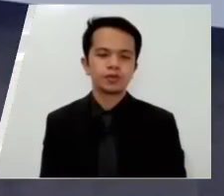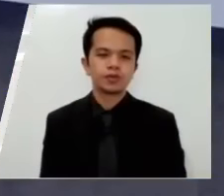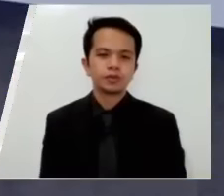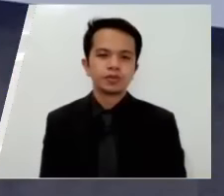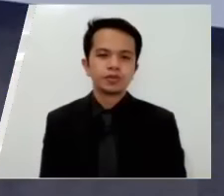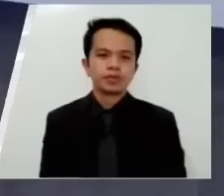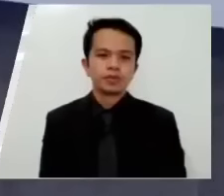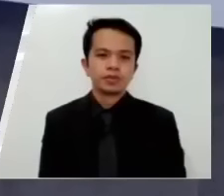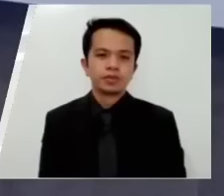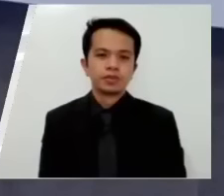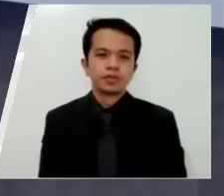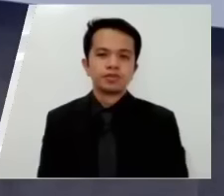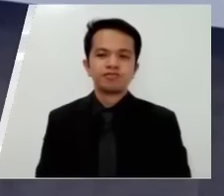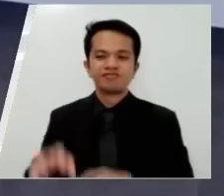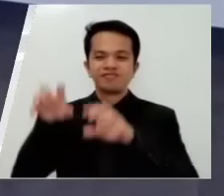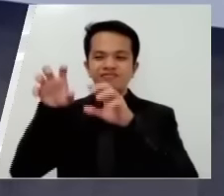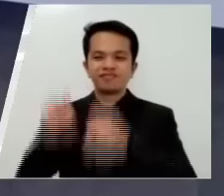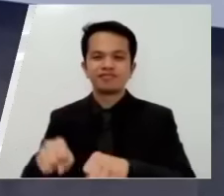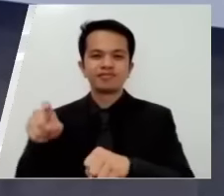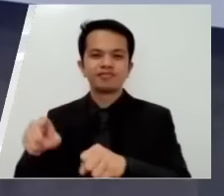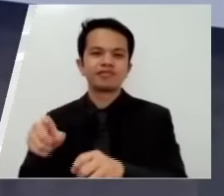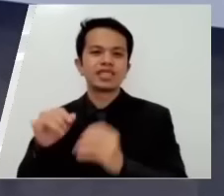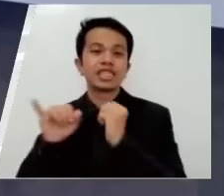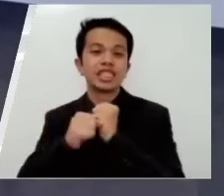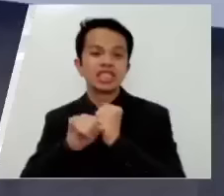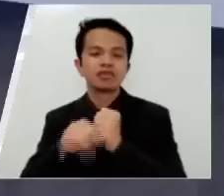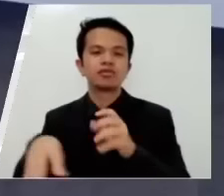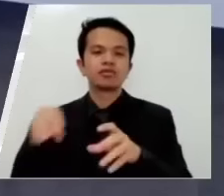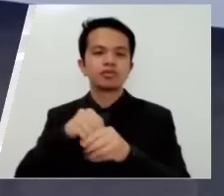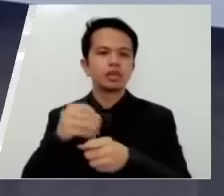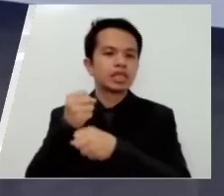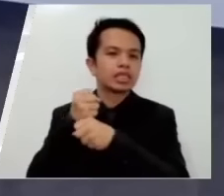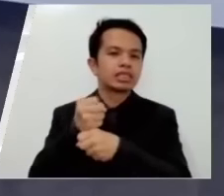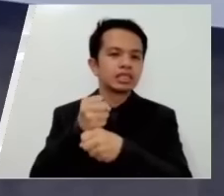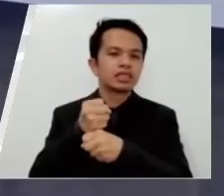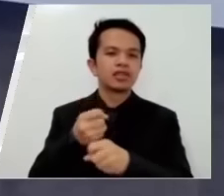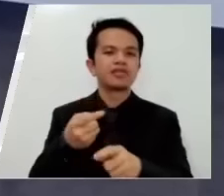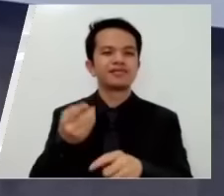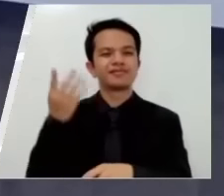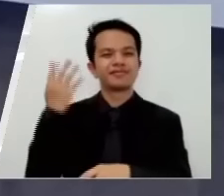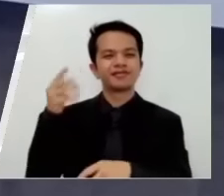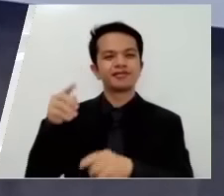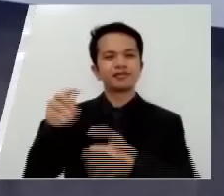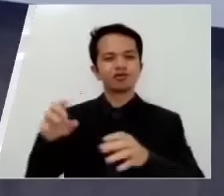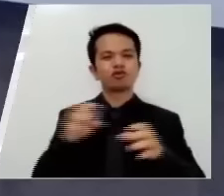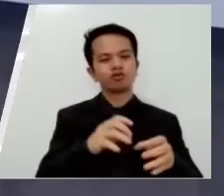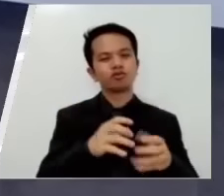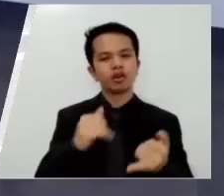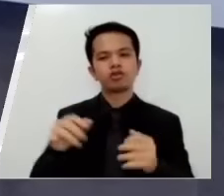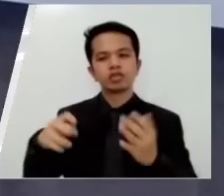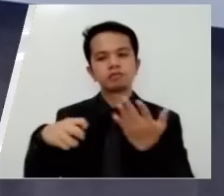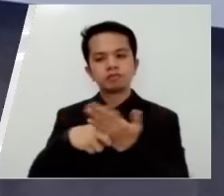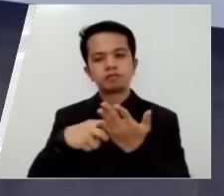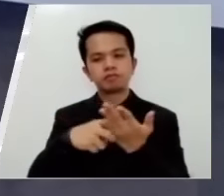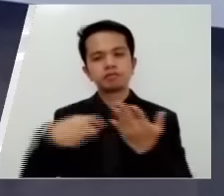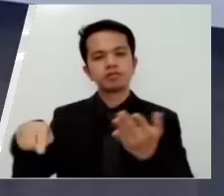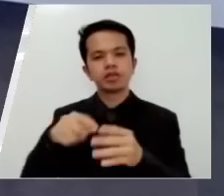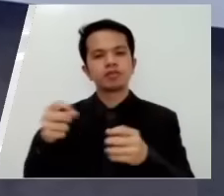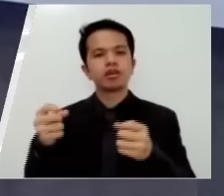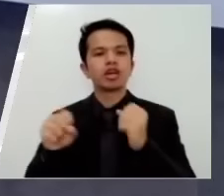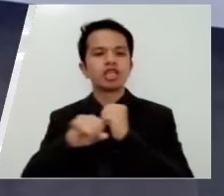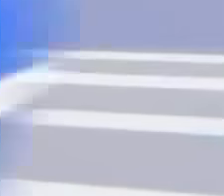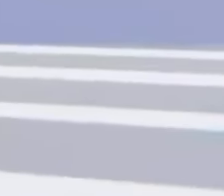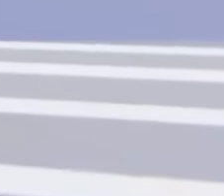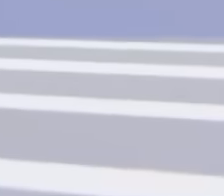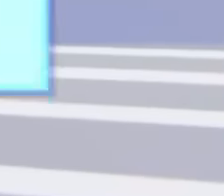Na-impound ang tatlong kolorum na jeepney na sumali sa rally ng mga transport group. Natikitan din ang ilang jeepney driver. Saksi si